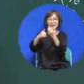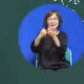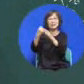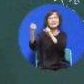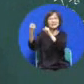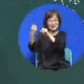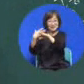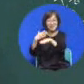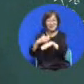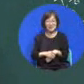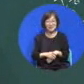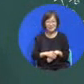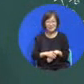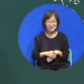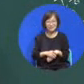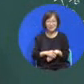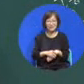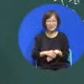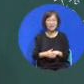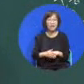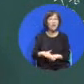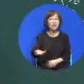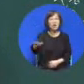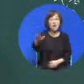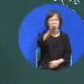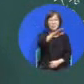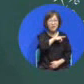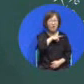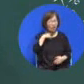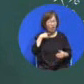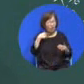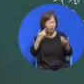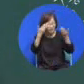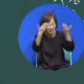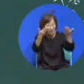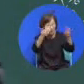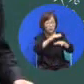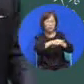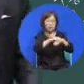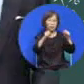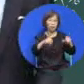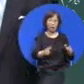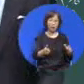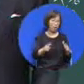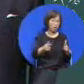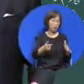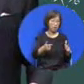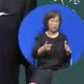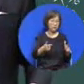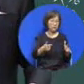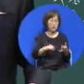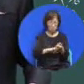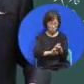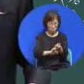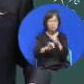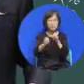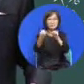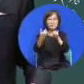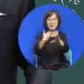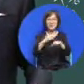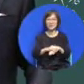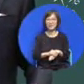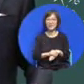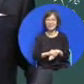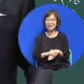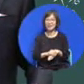여러분의 헌신은 그냥 끝나지 않는다. Your devotion will not just end. 아직도